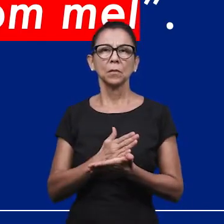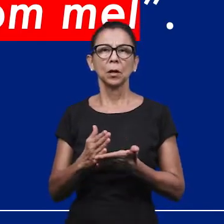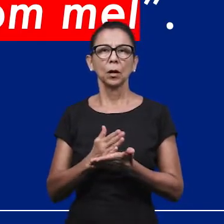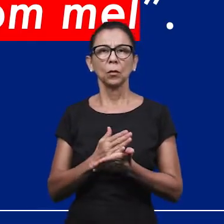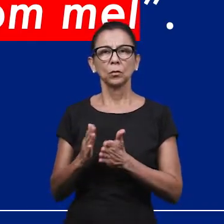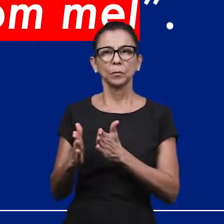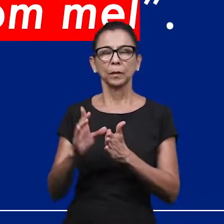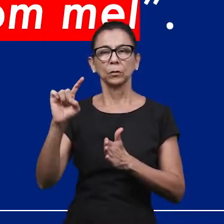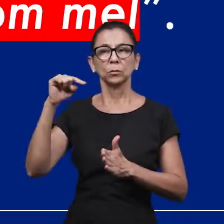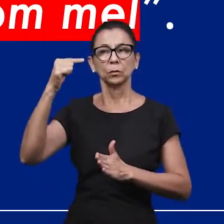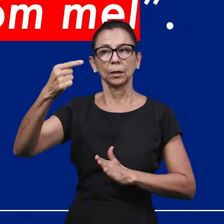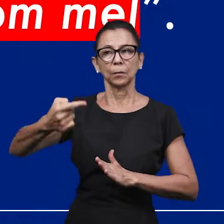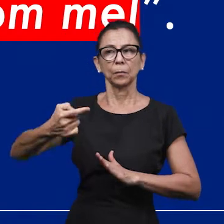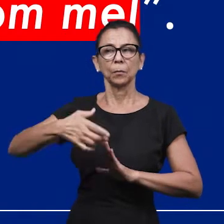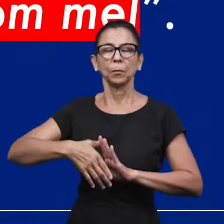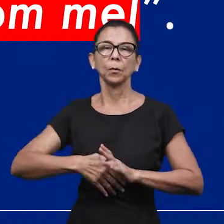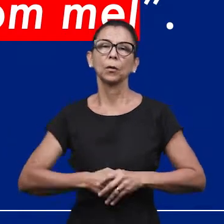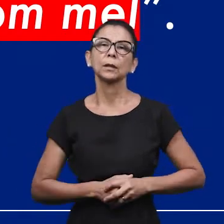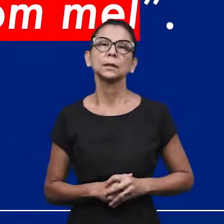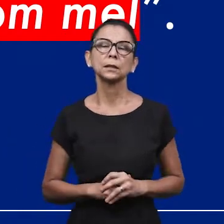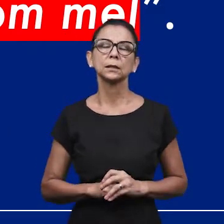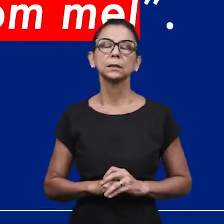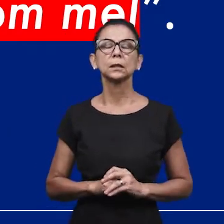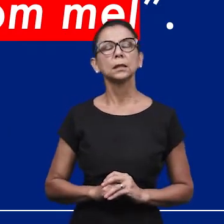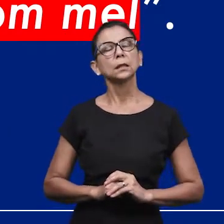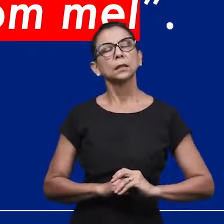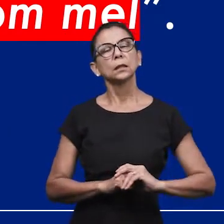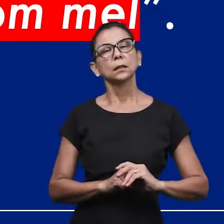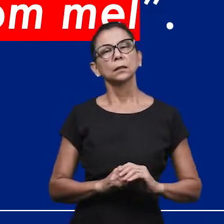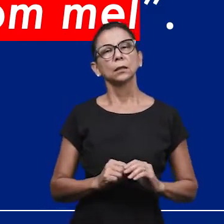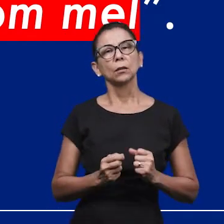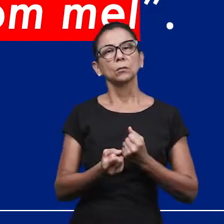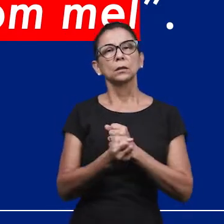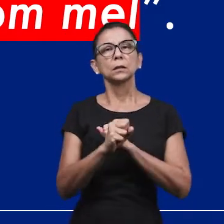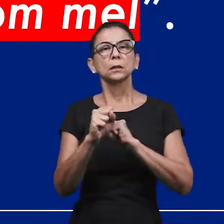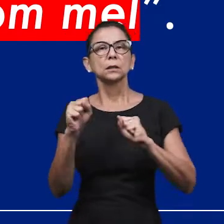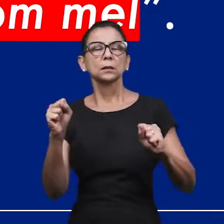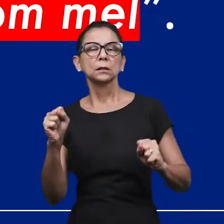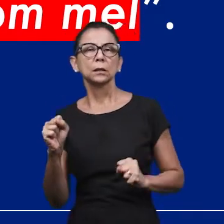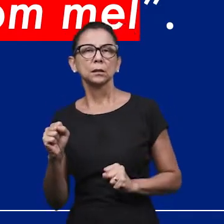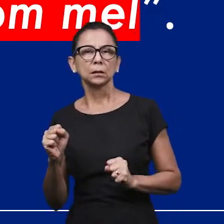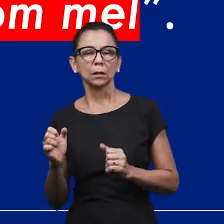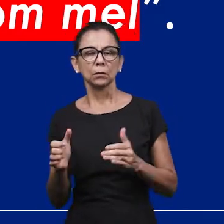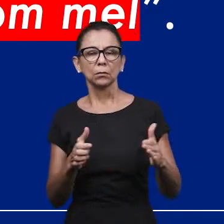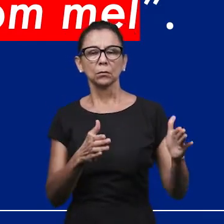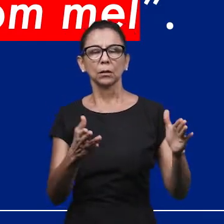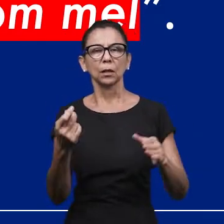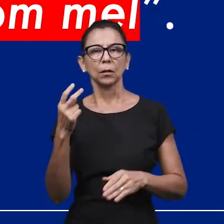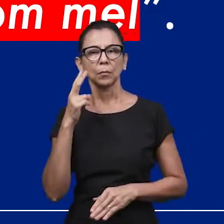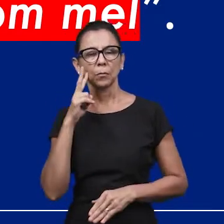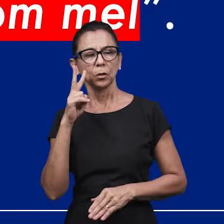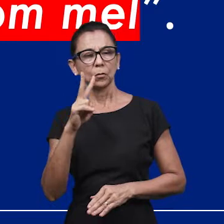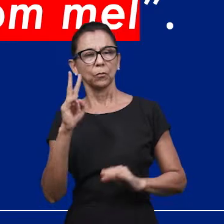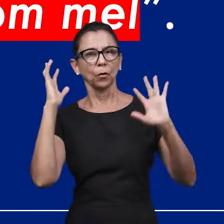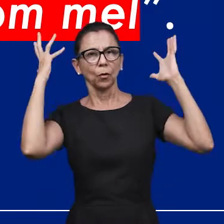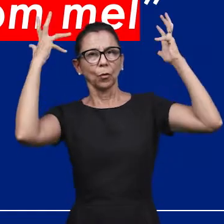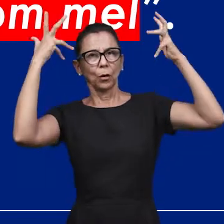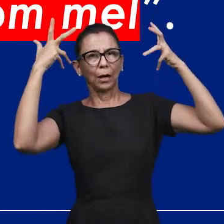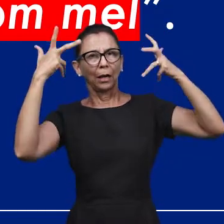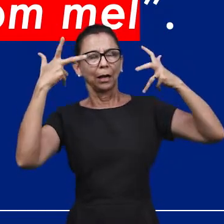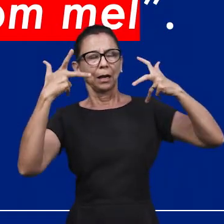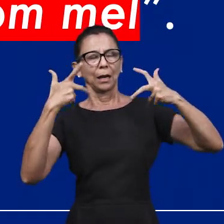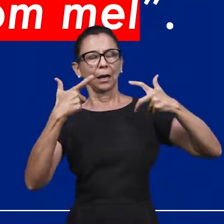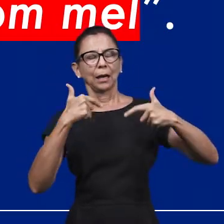prendre. Et en s'éloignant du chemin, pour voir le corps du lion mort, voici dans le corps du lion, il y